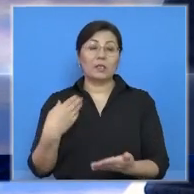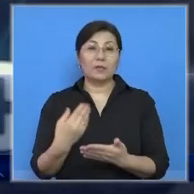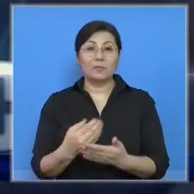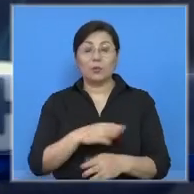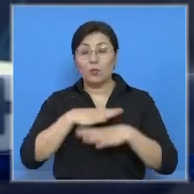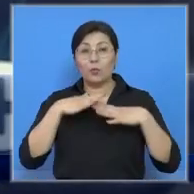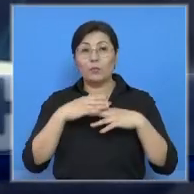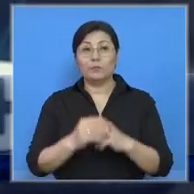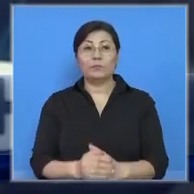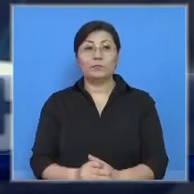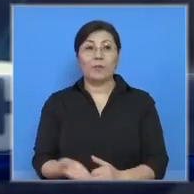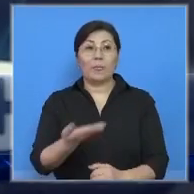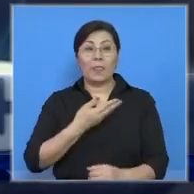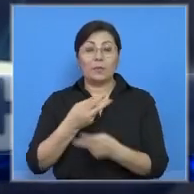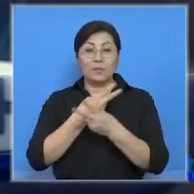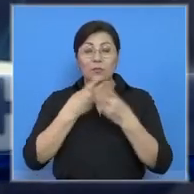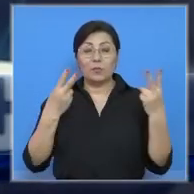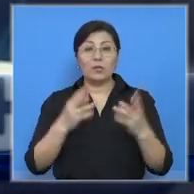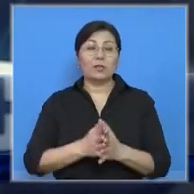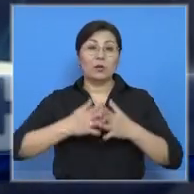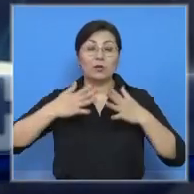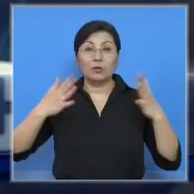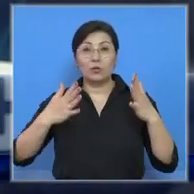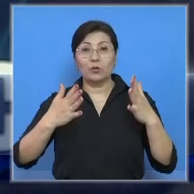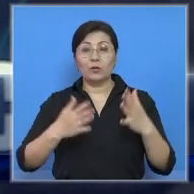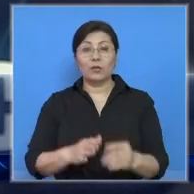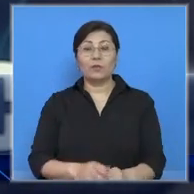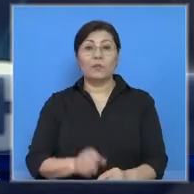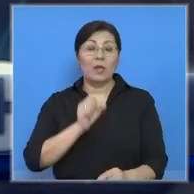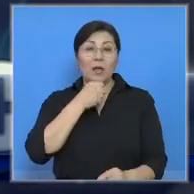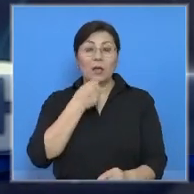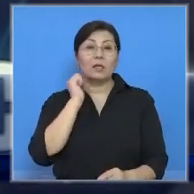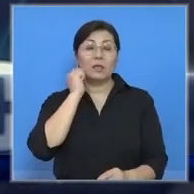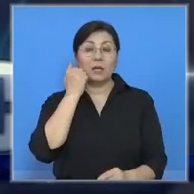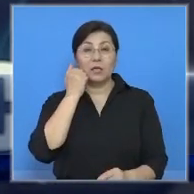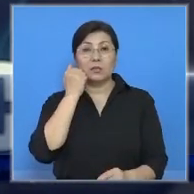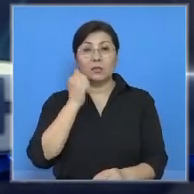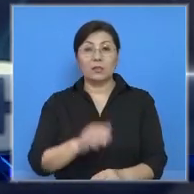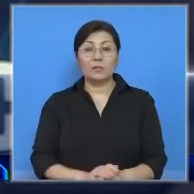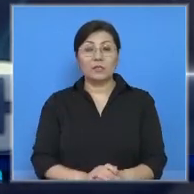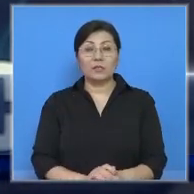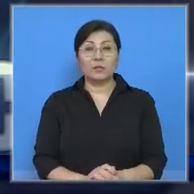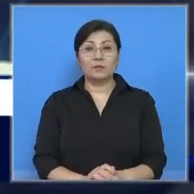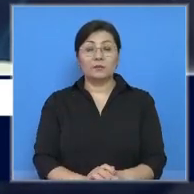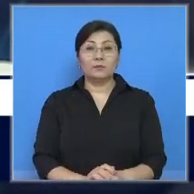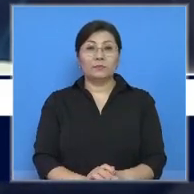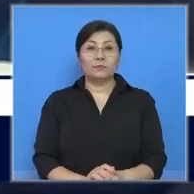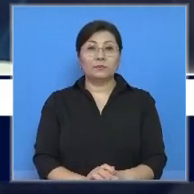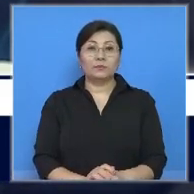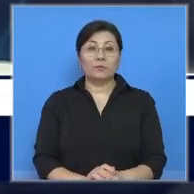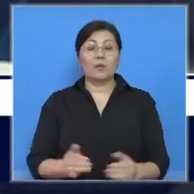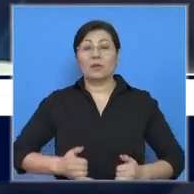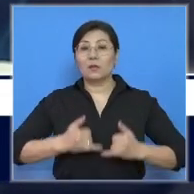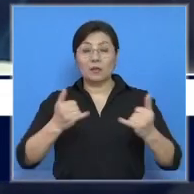кеткен. Біз кейде көріп жатамыз. Үлкен-үлкен жағы ақсақал, әжелерімізге ете бір құрметсіздіктің